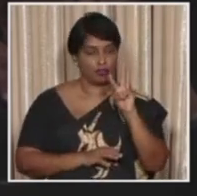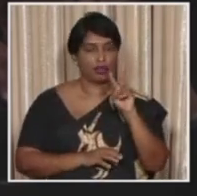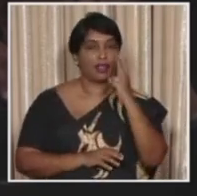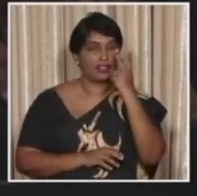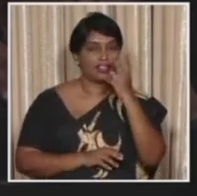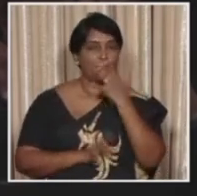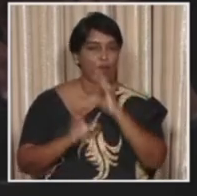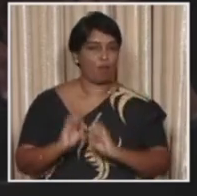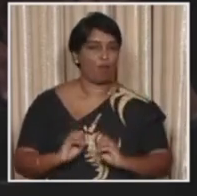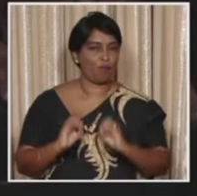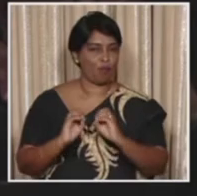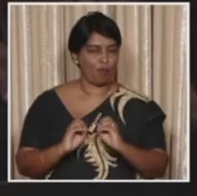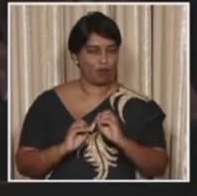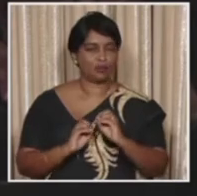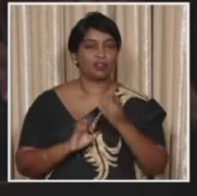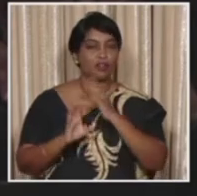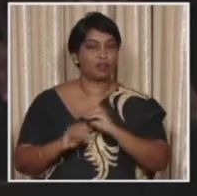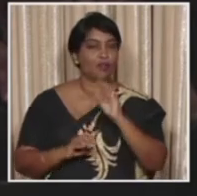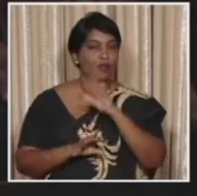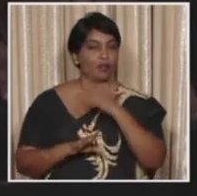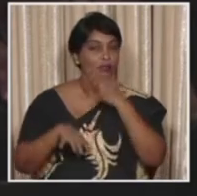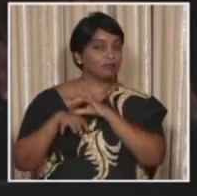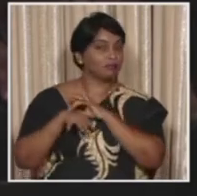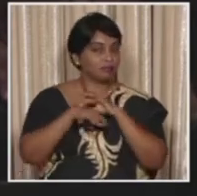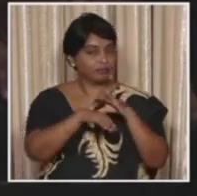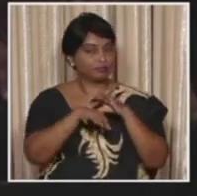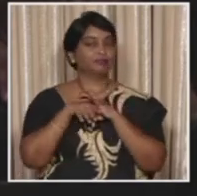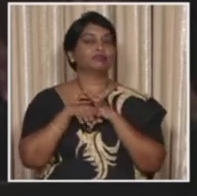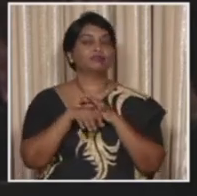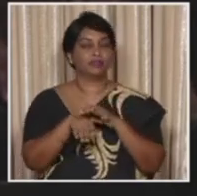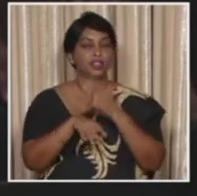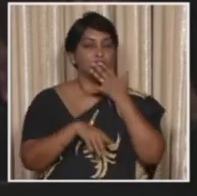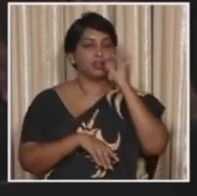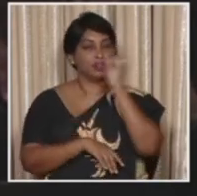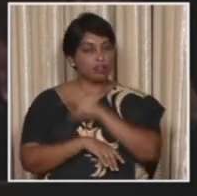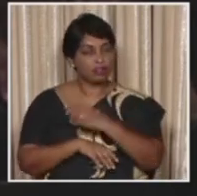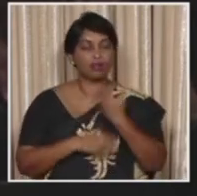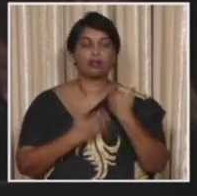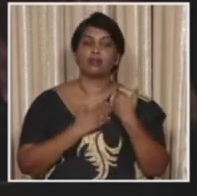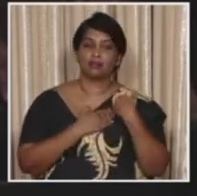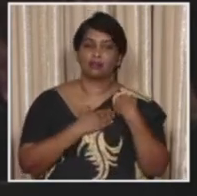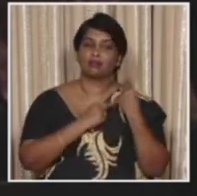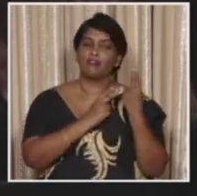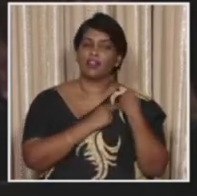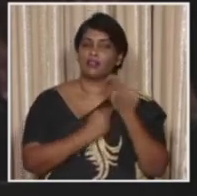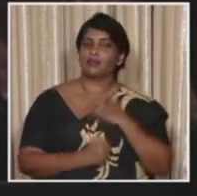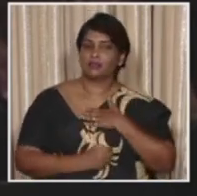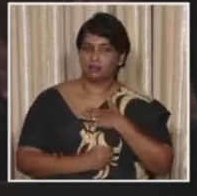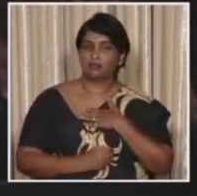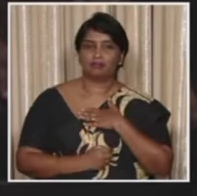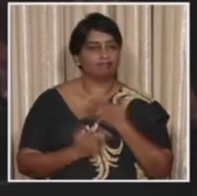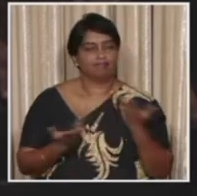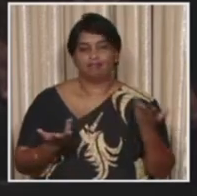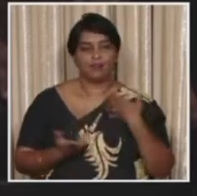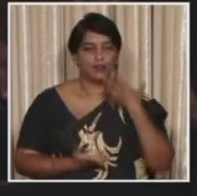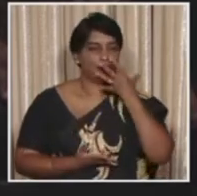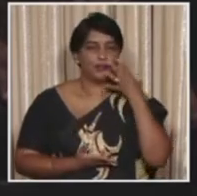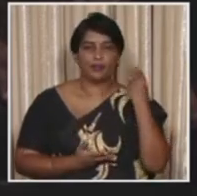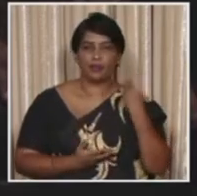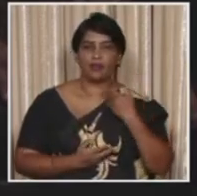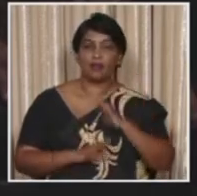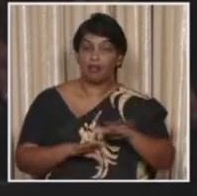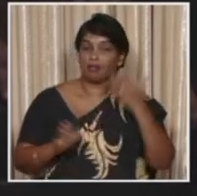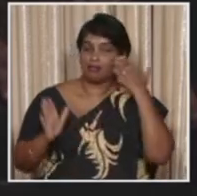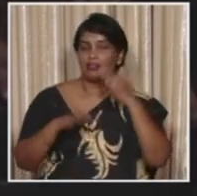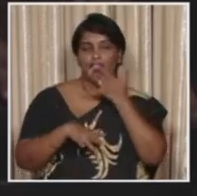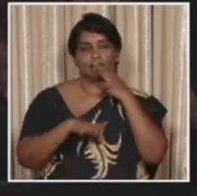leh no. Perpasal daru gain nat, pasal dah nat mama abby velati. Mandani ne, mana ikam ke daru insa yang